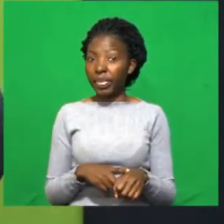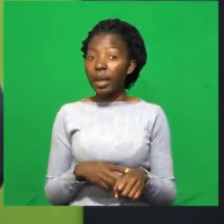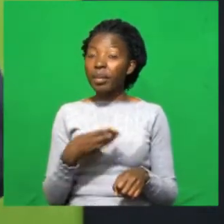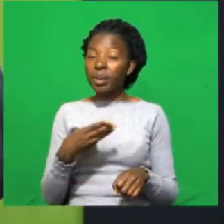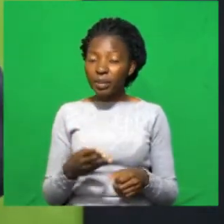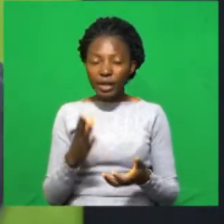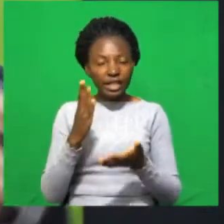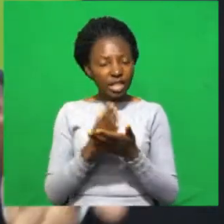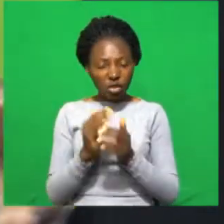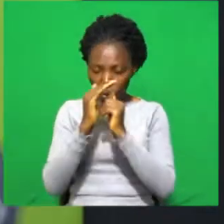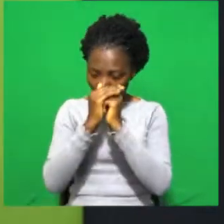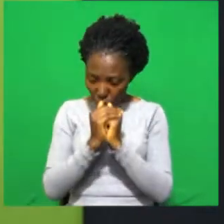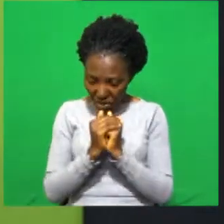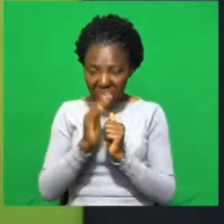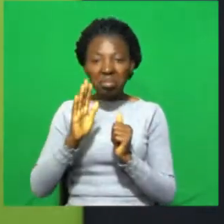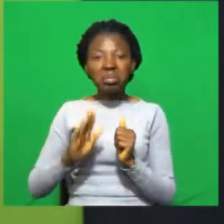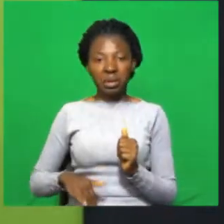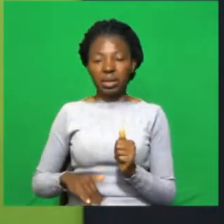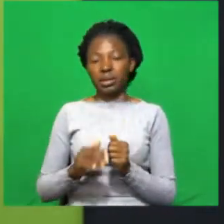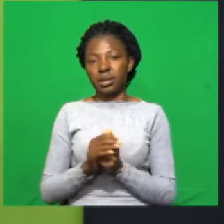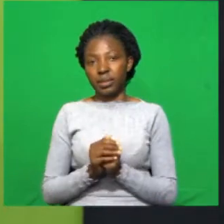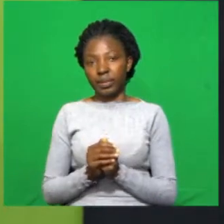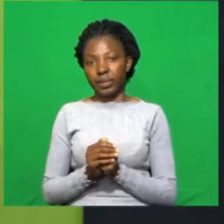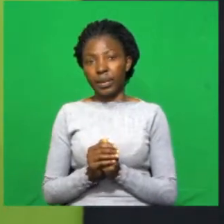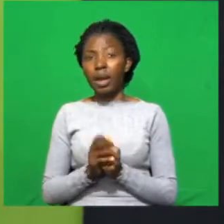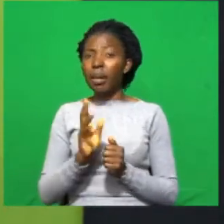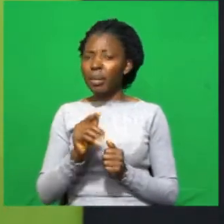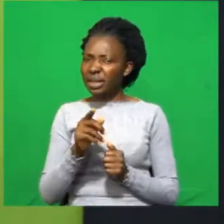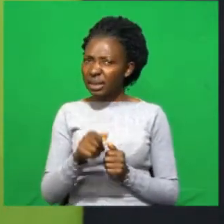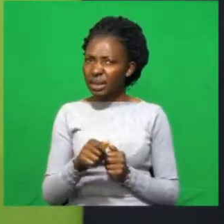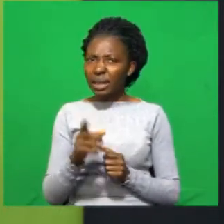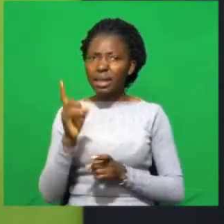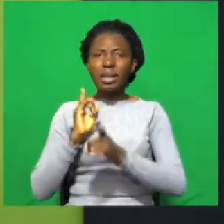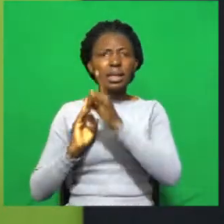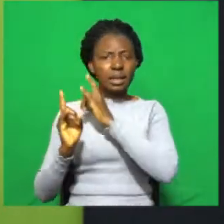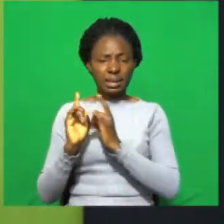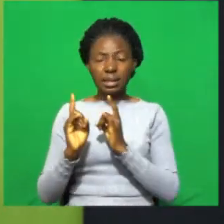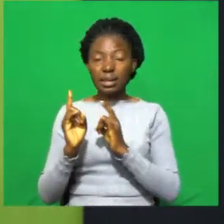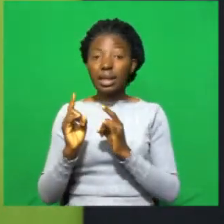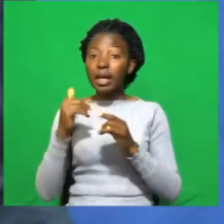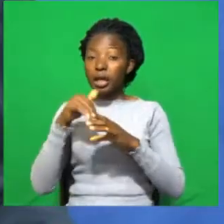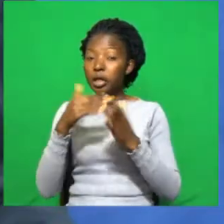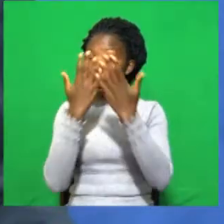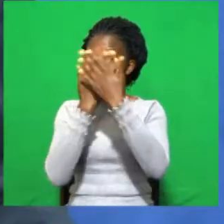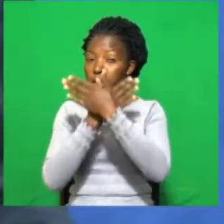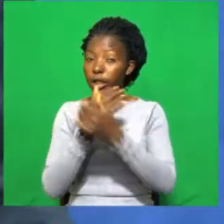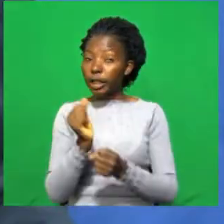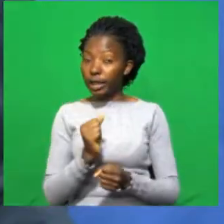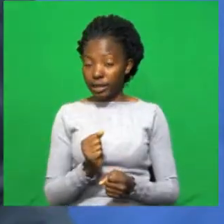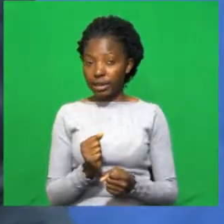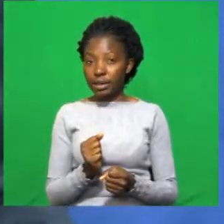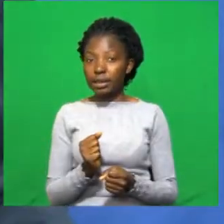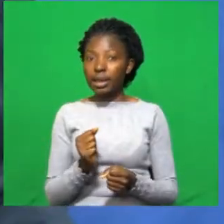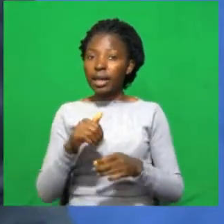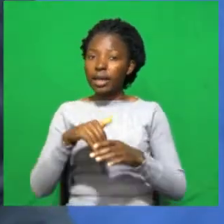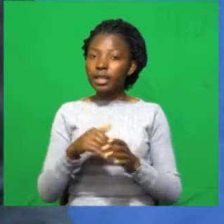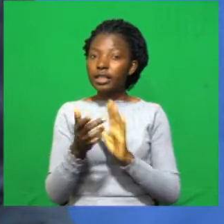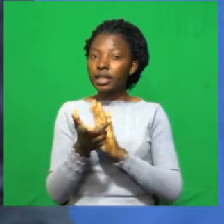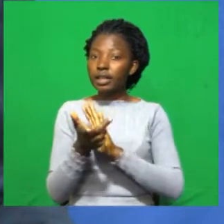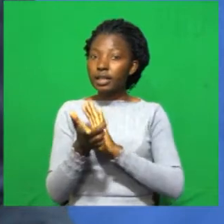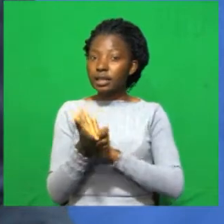kunamata kwakabva kwatekeshera pasi rese. But nhoroondo idzodzo dzichifamba dzichidaro mumadark ages, patakazosvika mugore